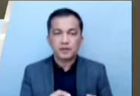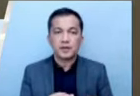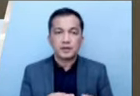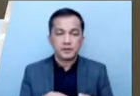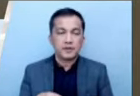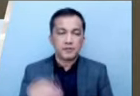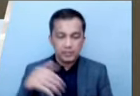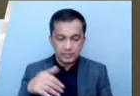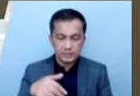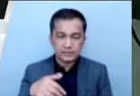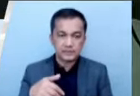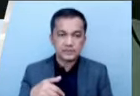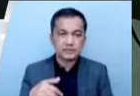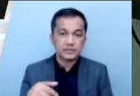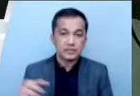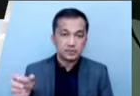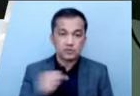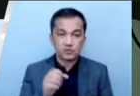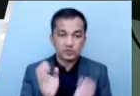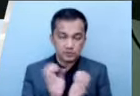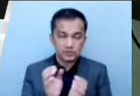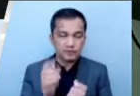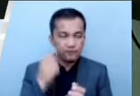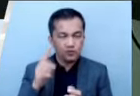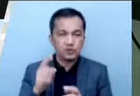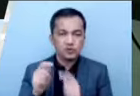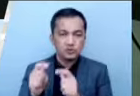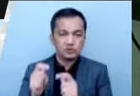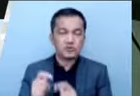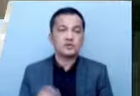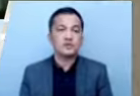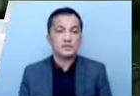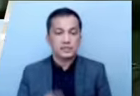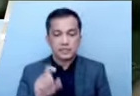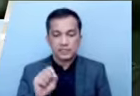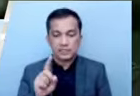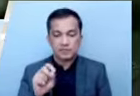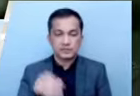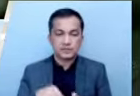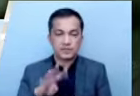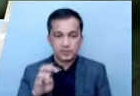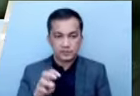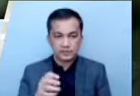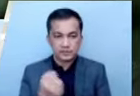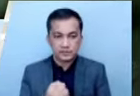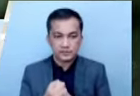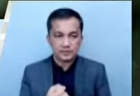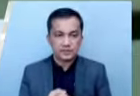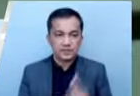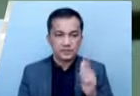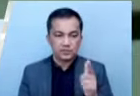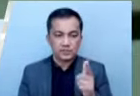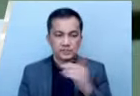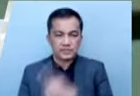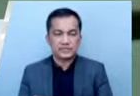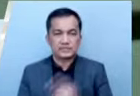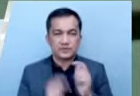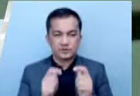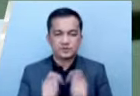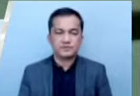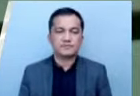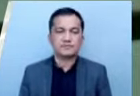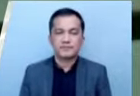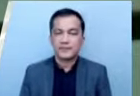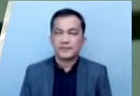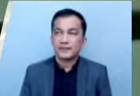ng DSWD para maging tutor. 11,400 pesos ang sahod sa 20 araw nilang pag-tutor. Malaking tulong din